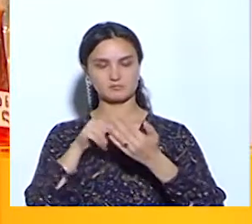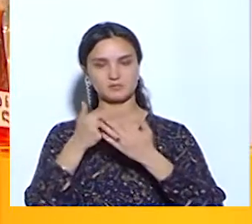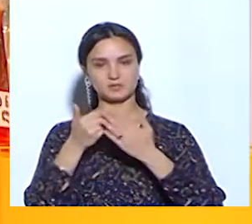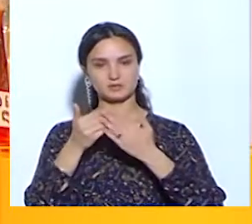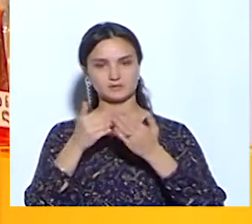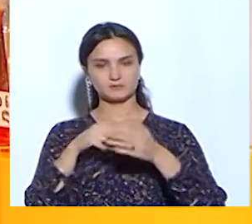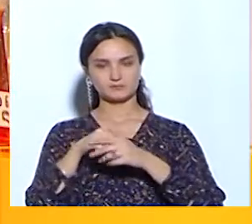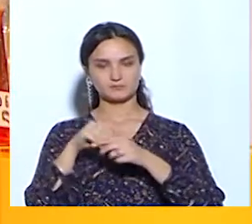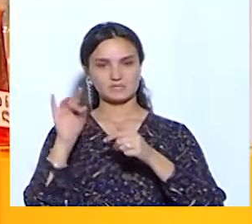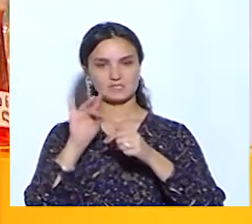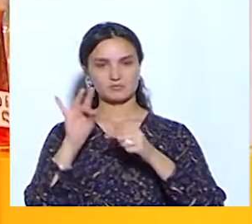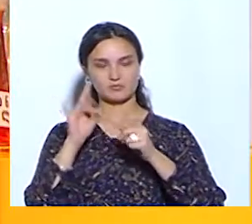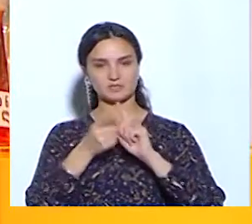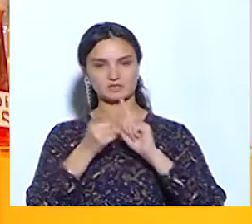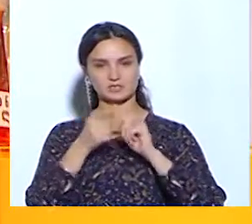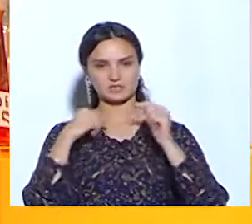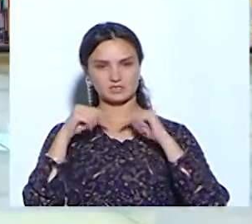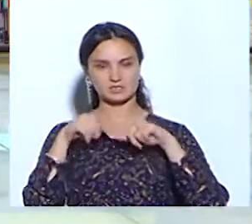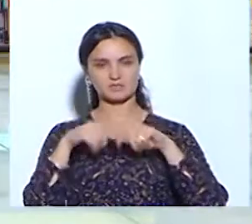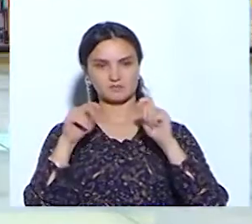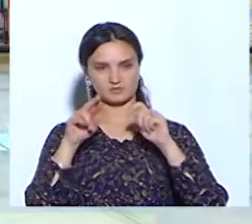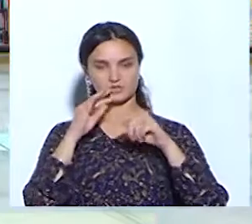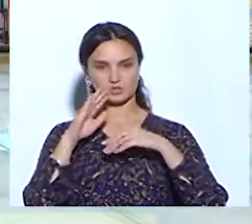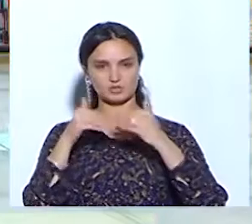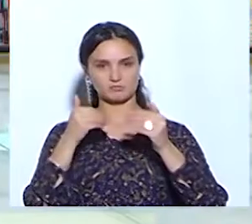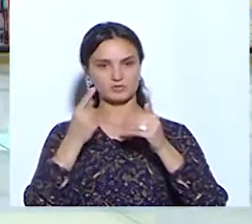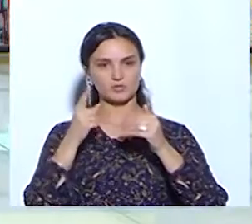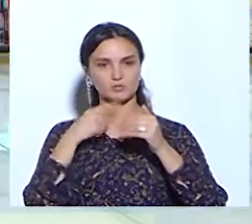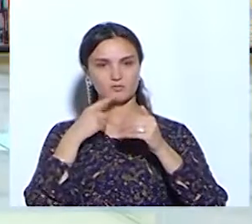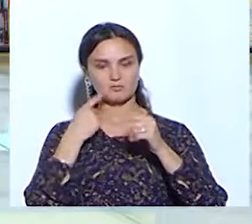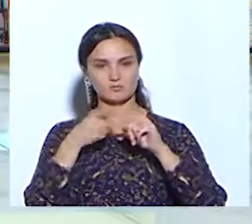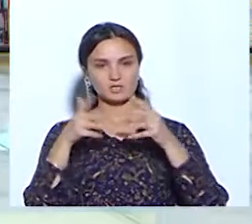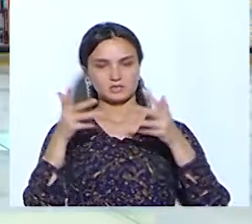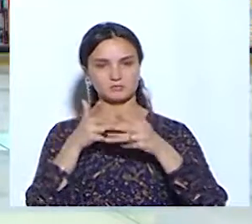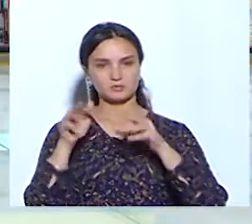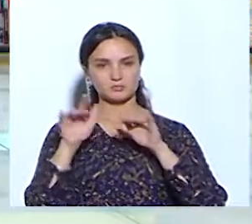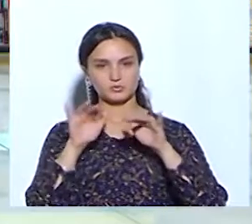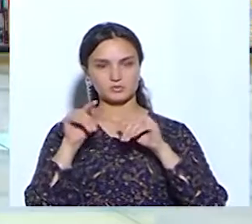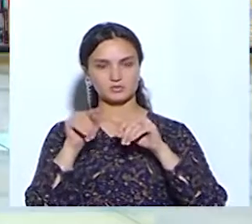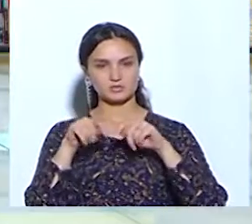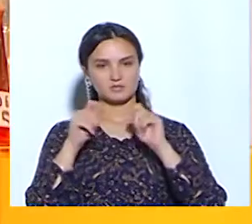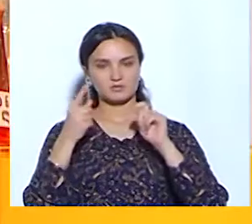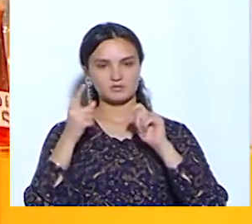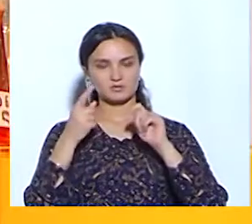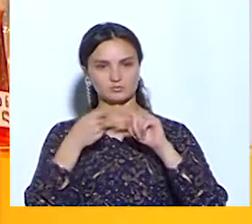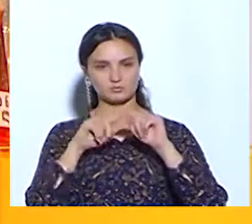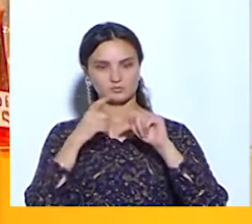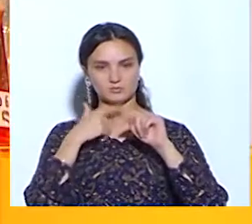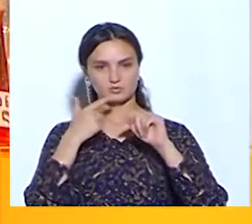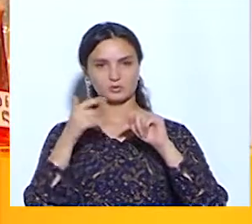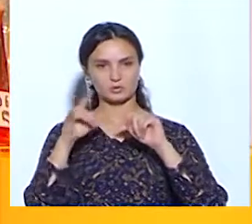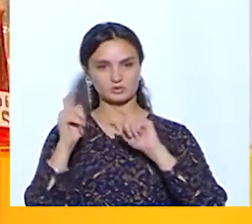მაგალითად ცხიმოვანი ცვლის დარღვევისათვის და ასე შემდეგ. რატომ ვახსენე ანთებითი პროცესი და ცხიმოვანი ცვლის დარღვევა? ბატონი